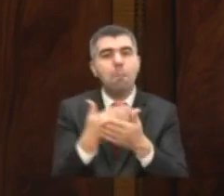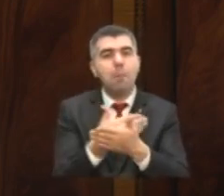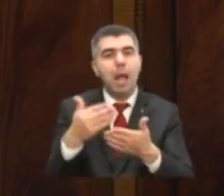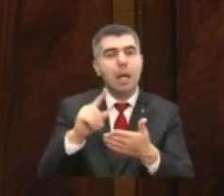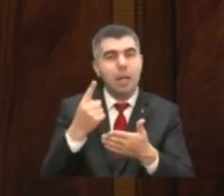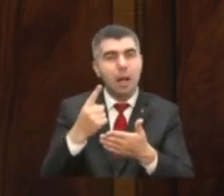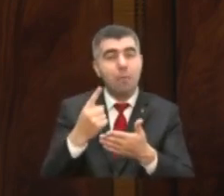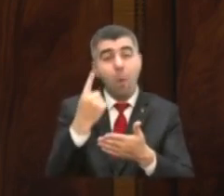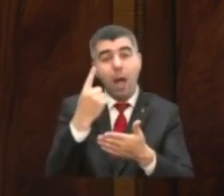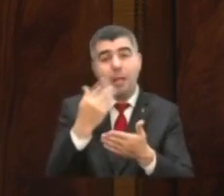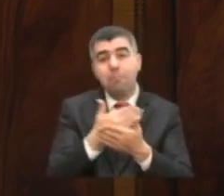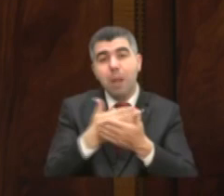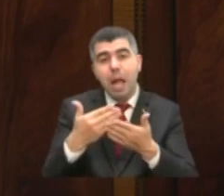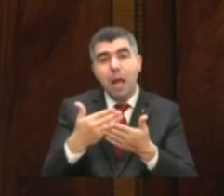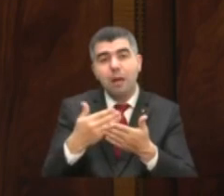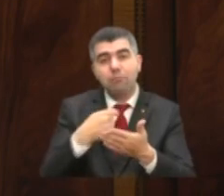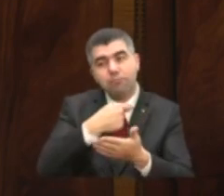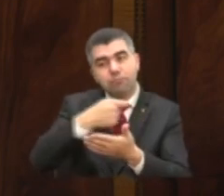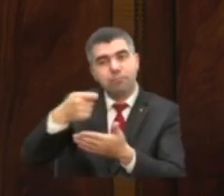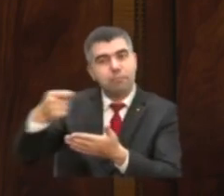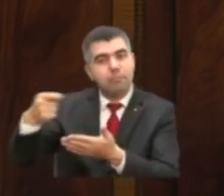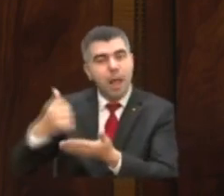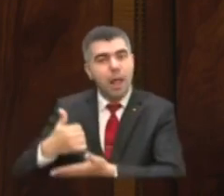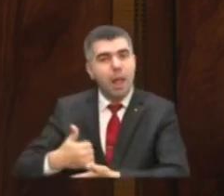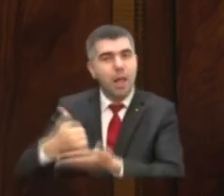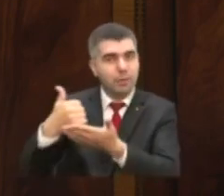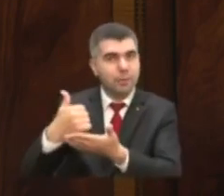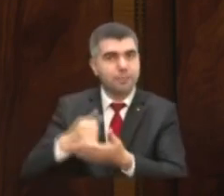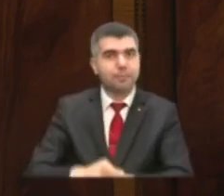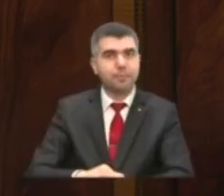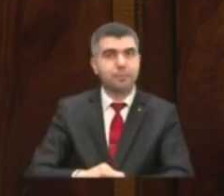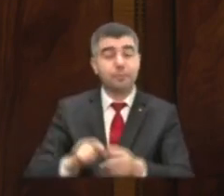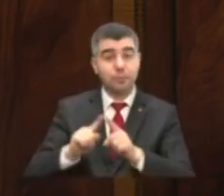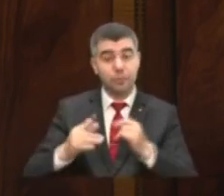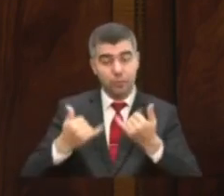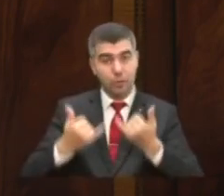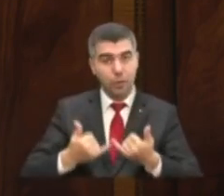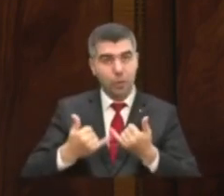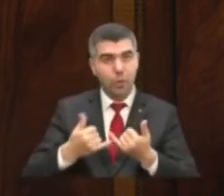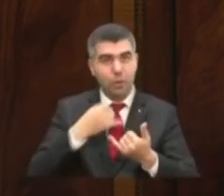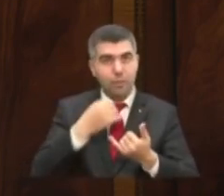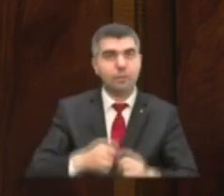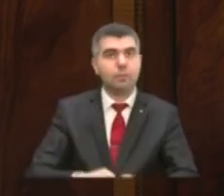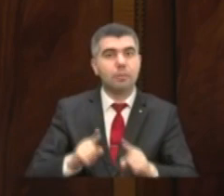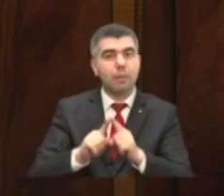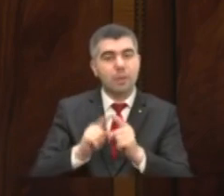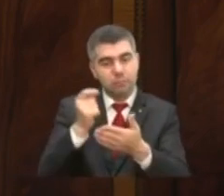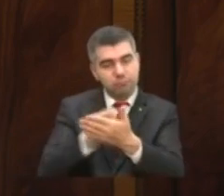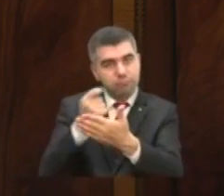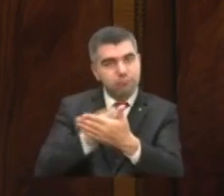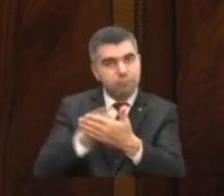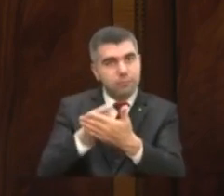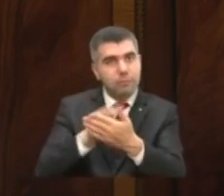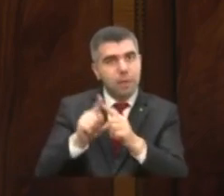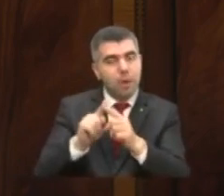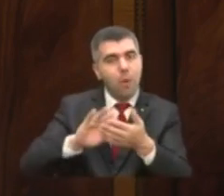إلا 1 مليار، ونقول لكم هذا الشيء اليوم، ماشي رحنا عندنا واحد كان ملؤوا واحد الاستمارات.